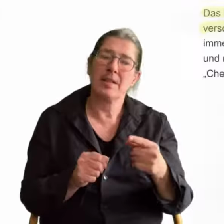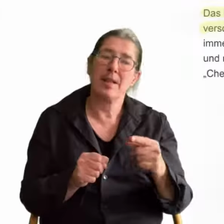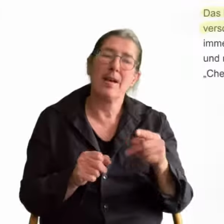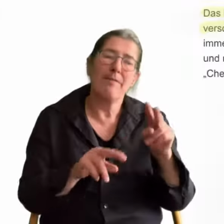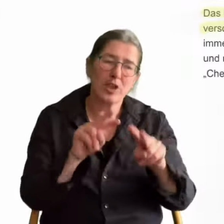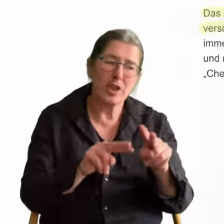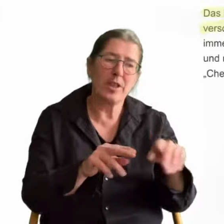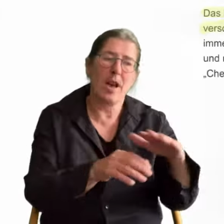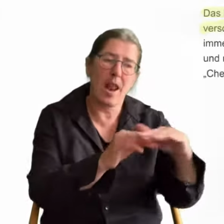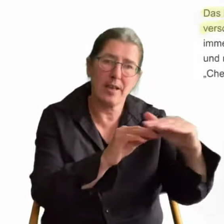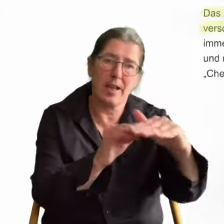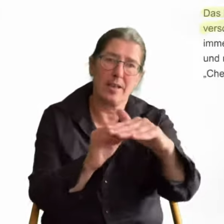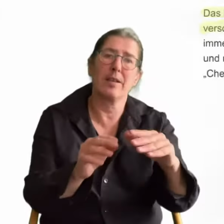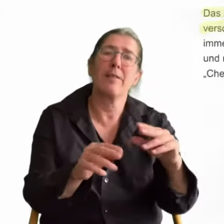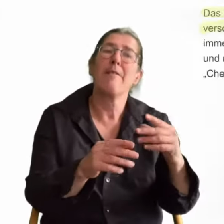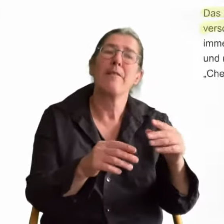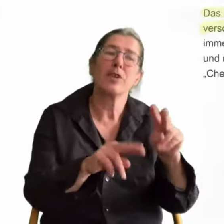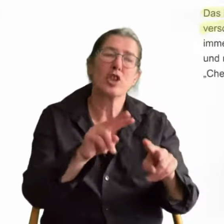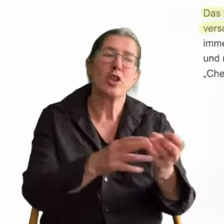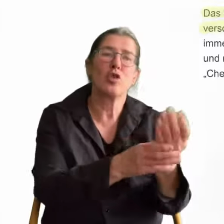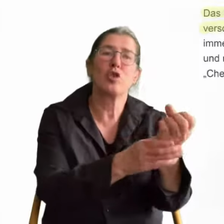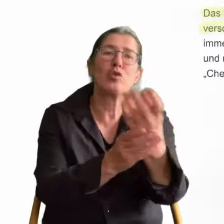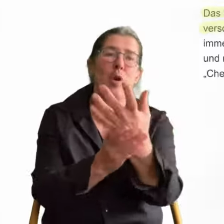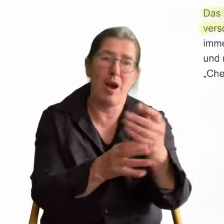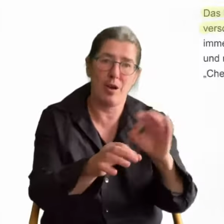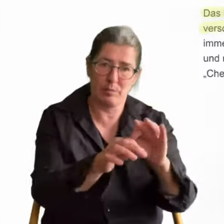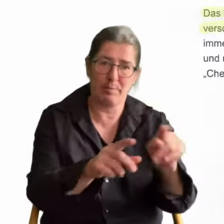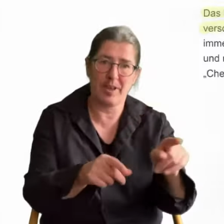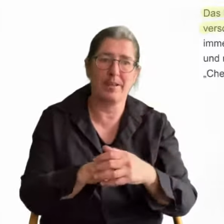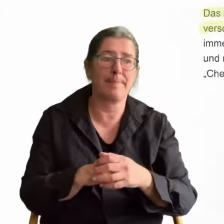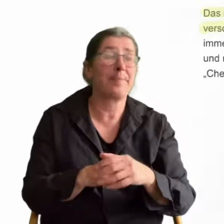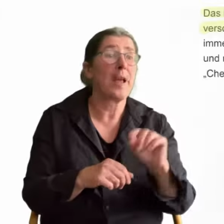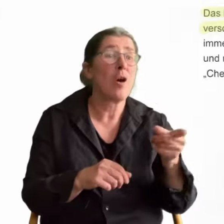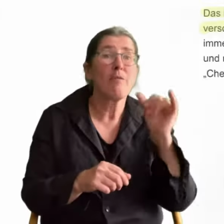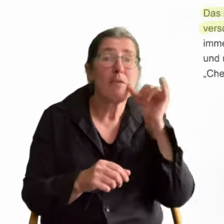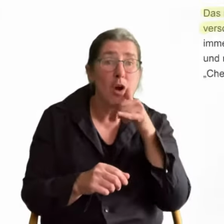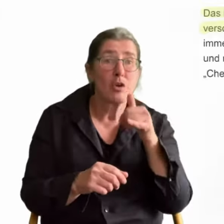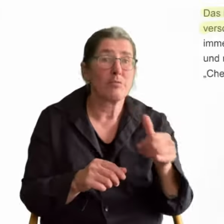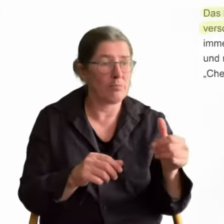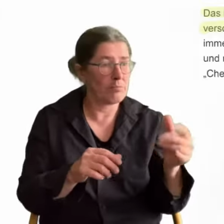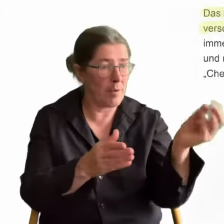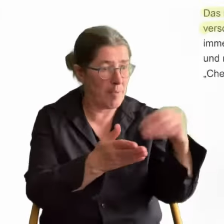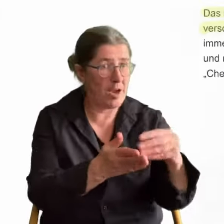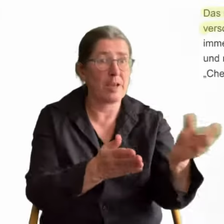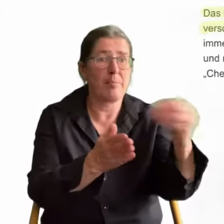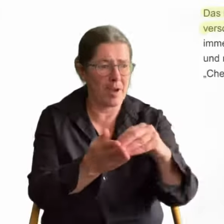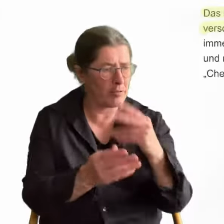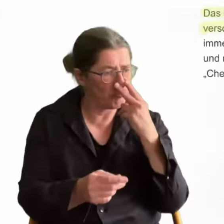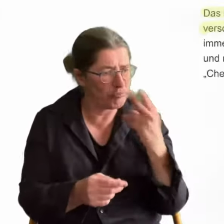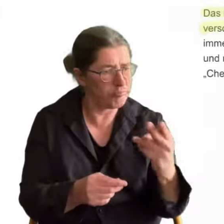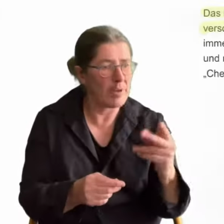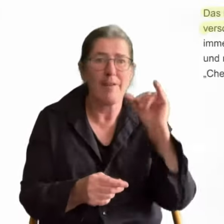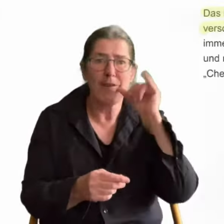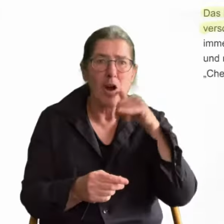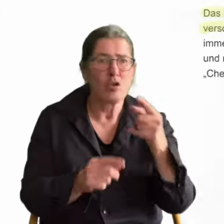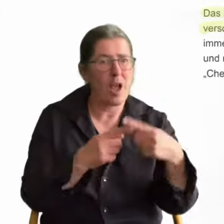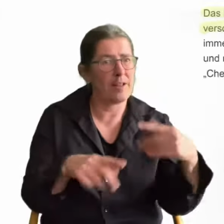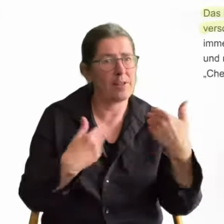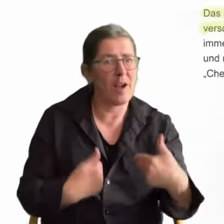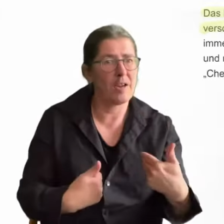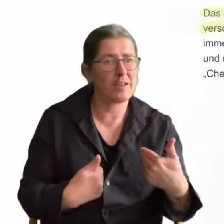in verschiedenen ländern in verschiedenen kulturen ausprobiert und da wurden dann eben auch frauen mit hinzugenommen um zu gucken ob die